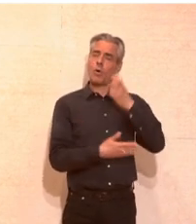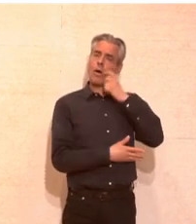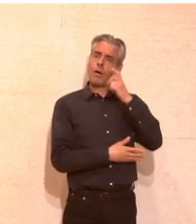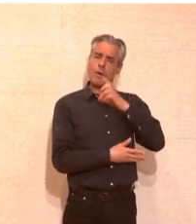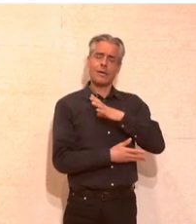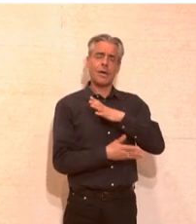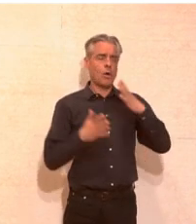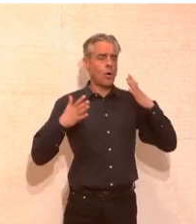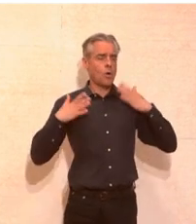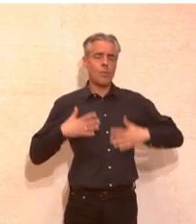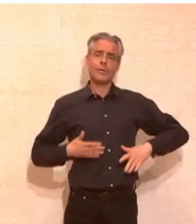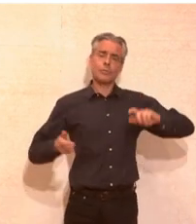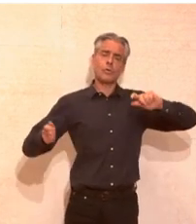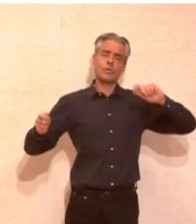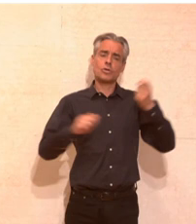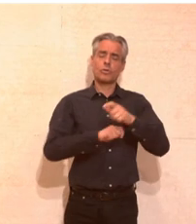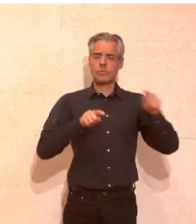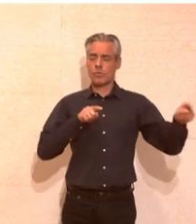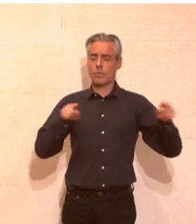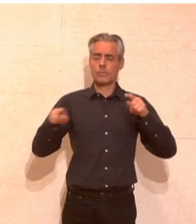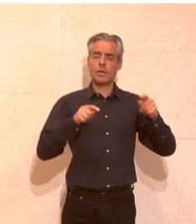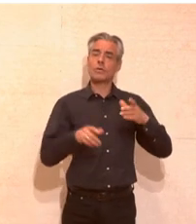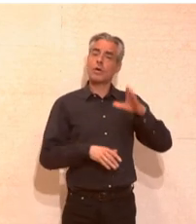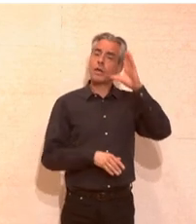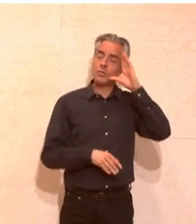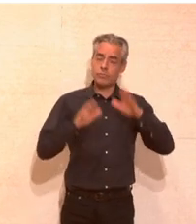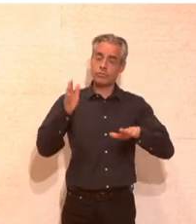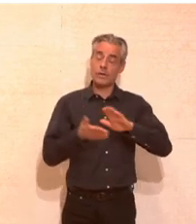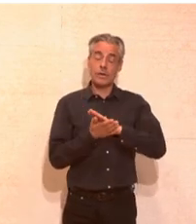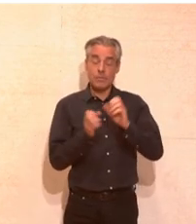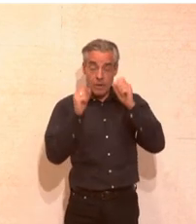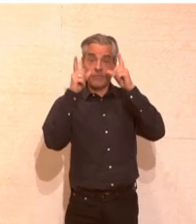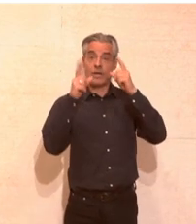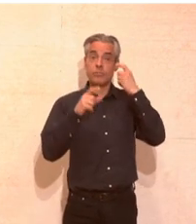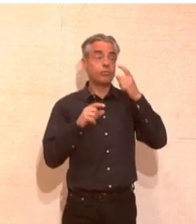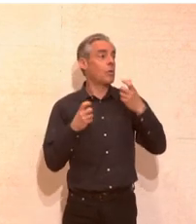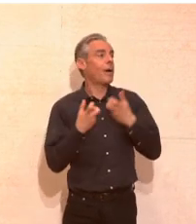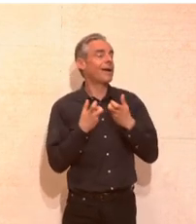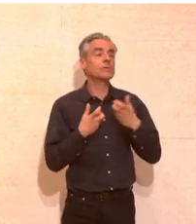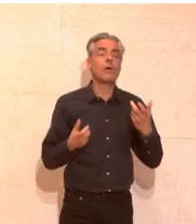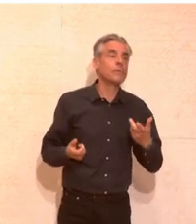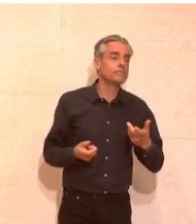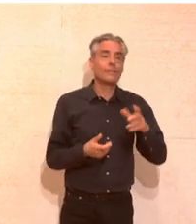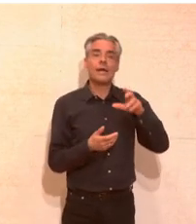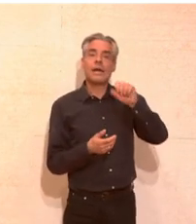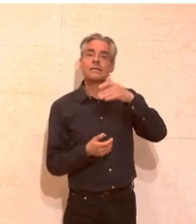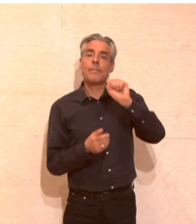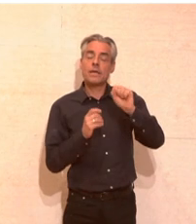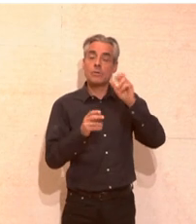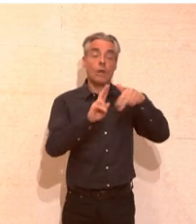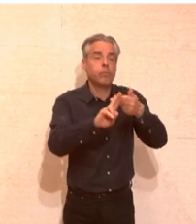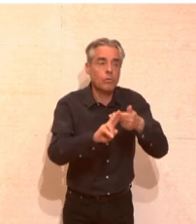qu'il y avait des comportements qui changeaient aussi au cours de la nuit, avec notamment des éveils pour répondre aux textos,